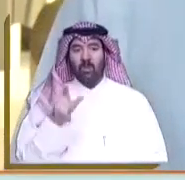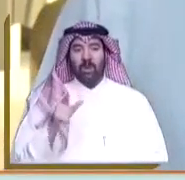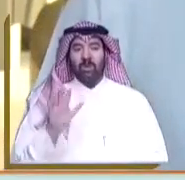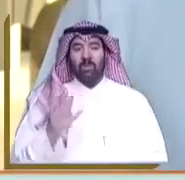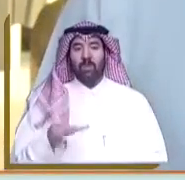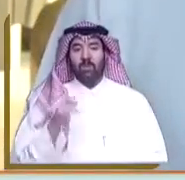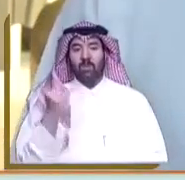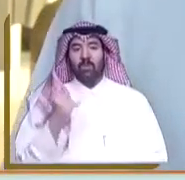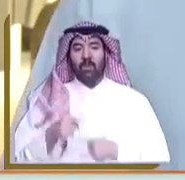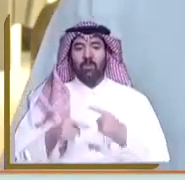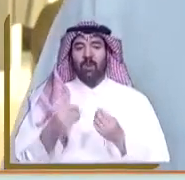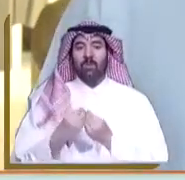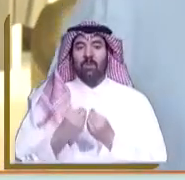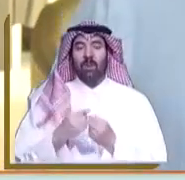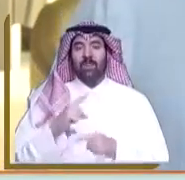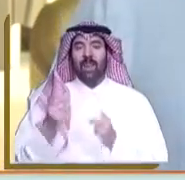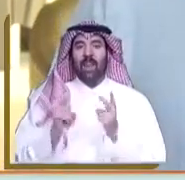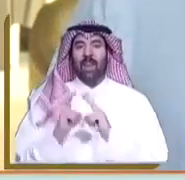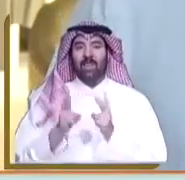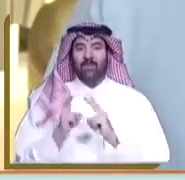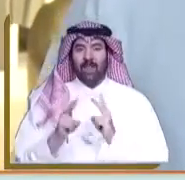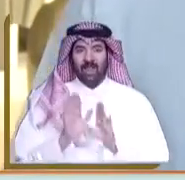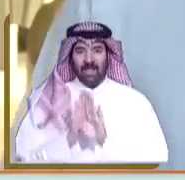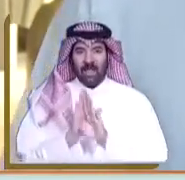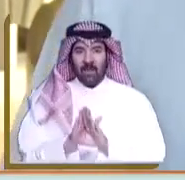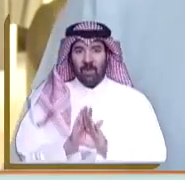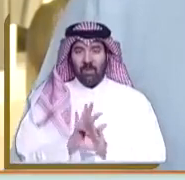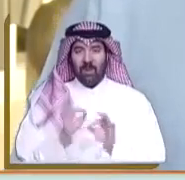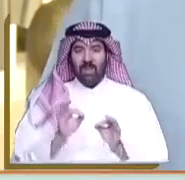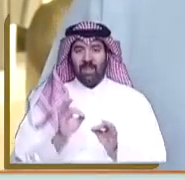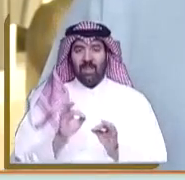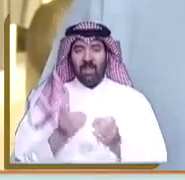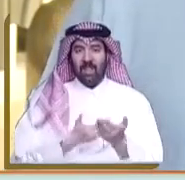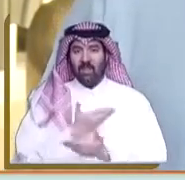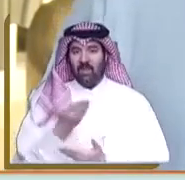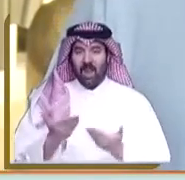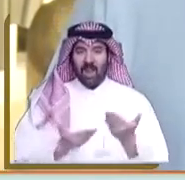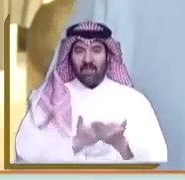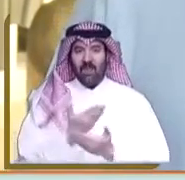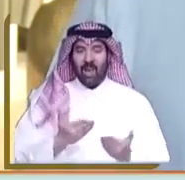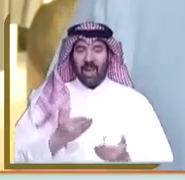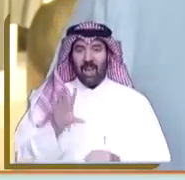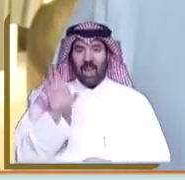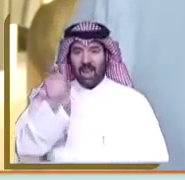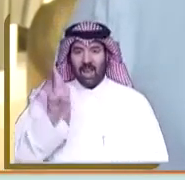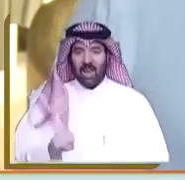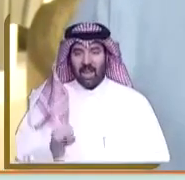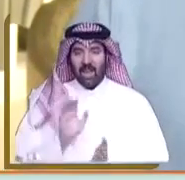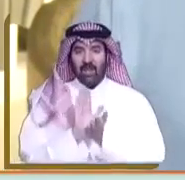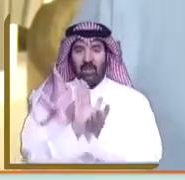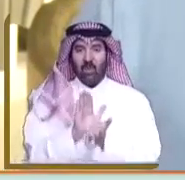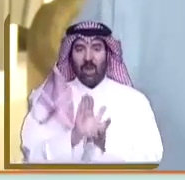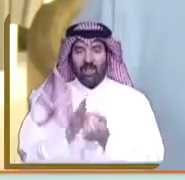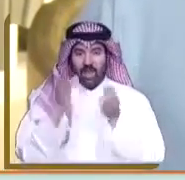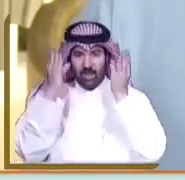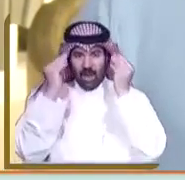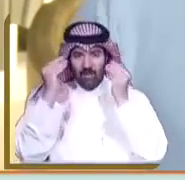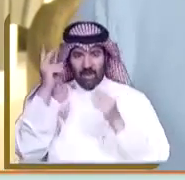عامرة بالاحتفاء والدعم والتفاعل أيضا تتجلى في هذه الليلة، ليلة الجوائز الثقافية